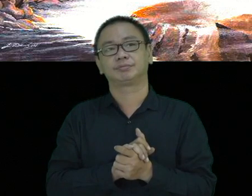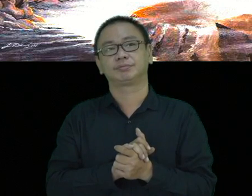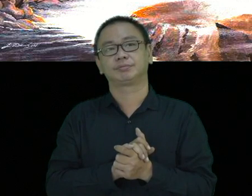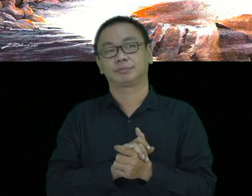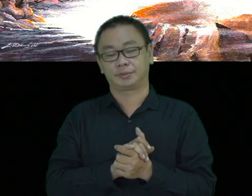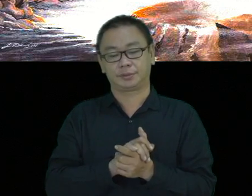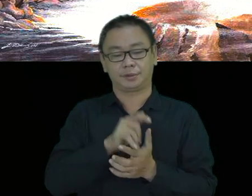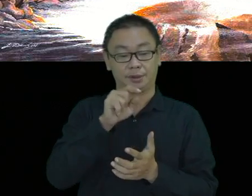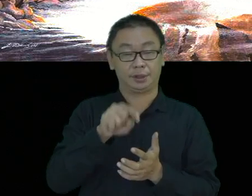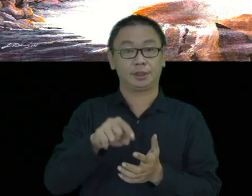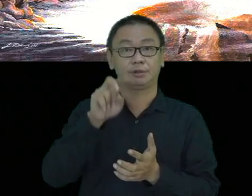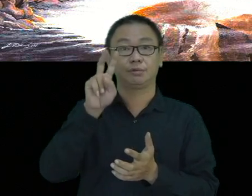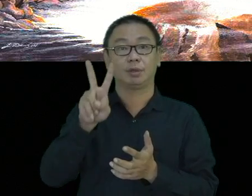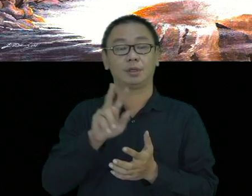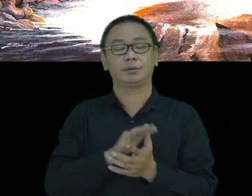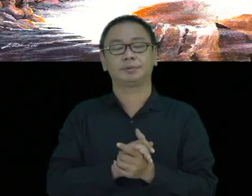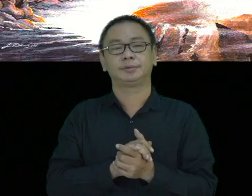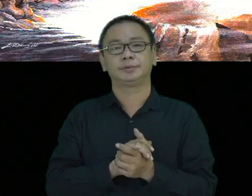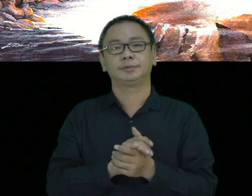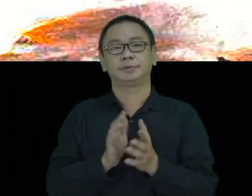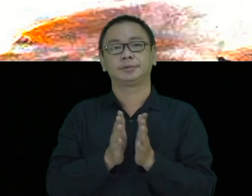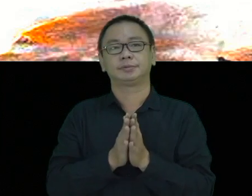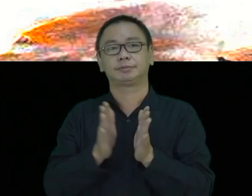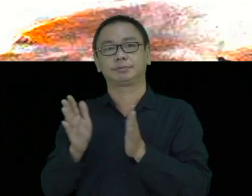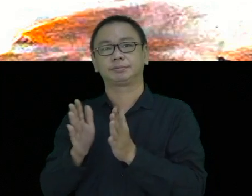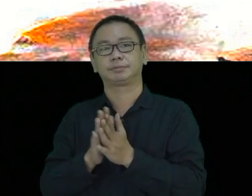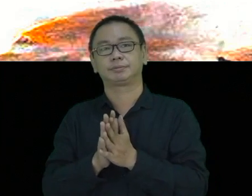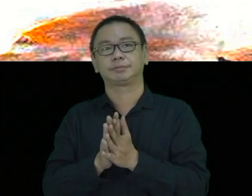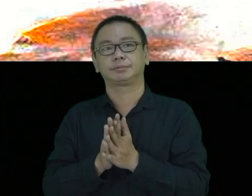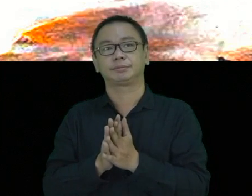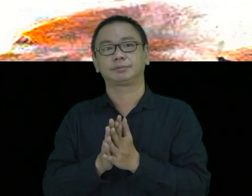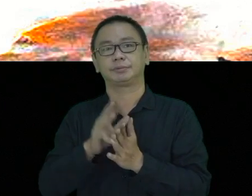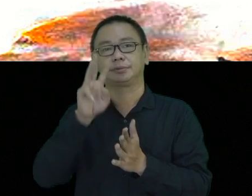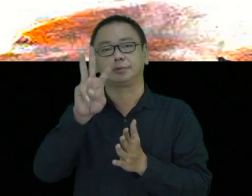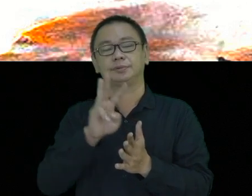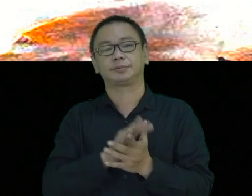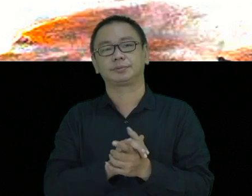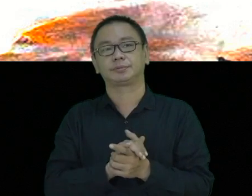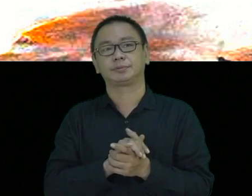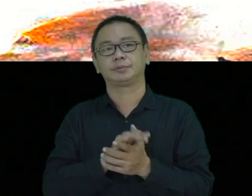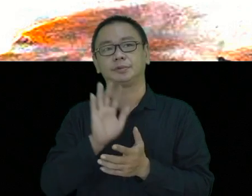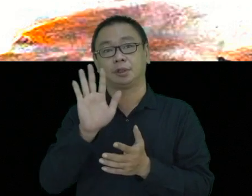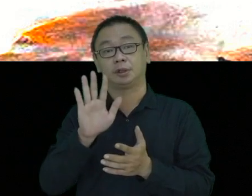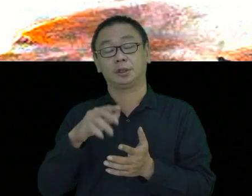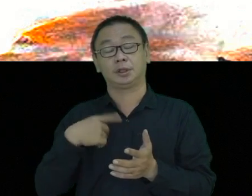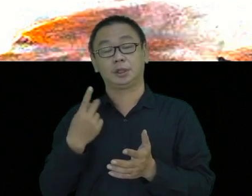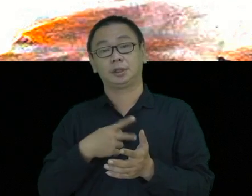Ini dua, dan kemudian yang ketiga adalah yang ini. Nah, nanti kita lihat satu-satu,